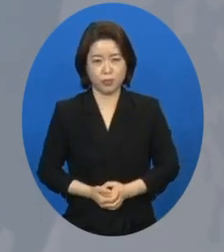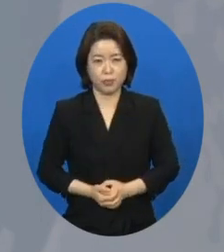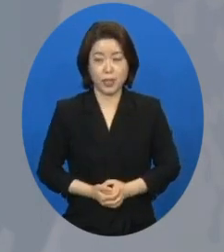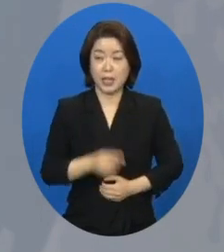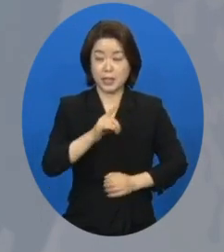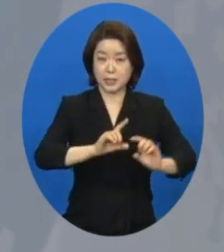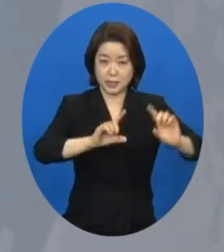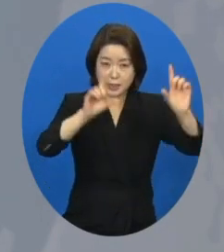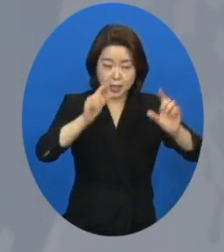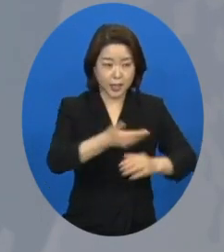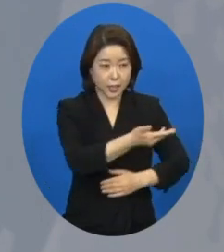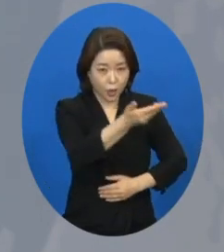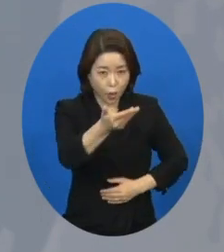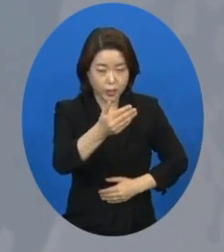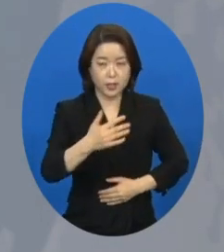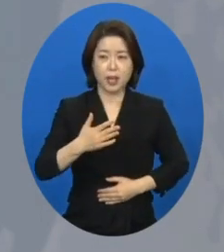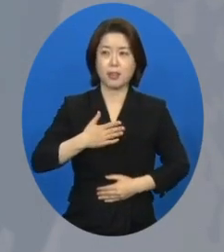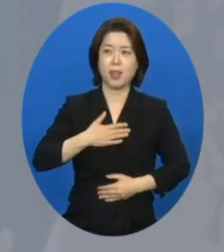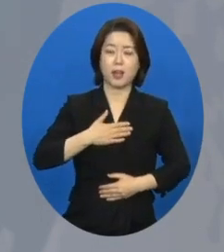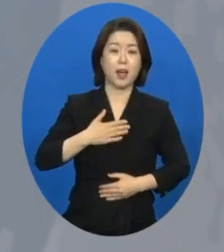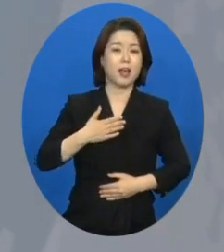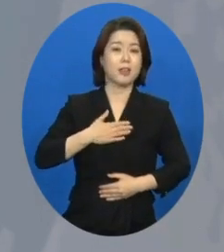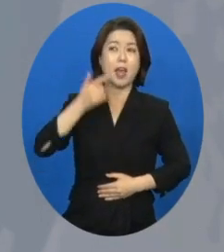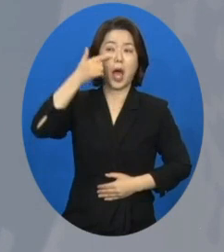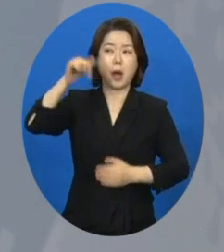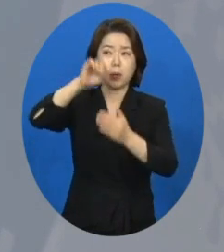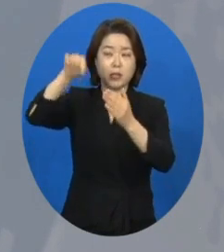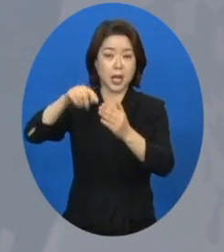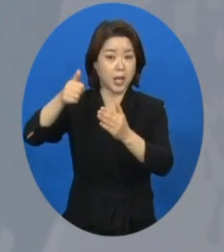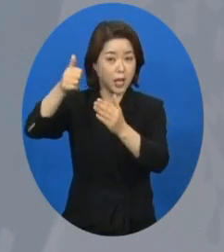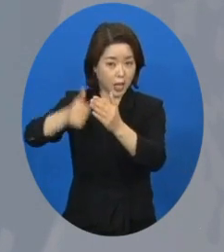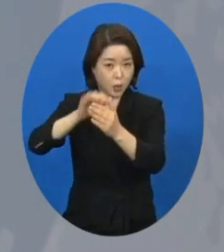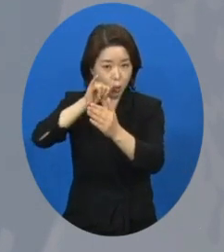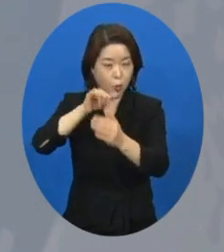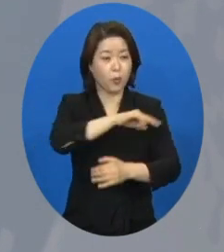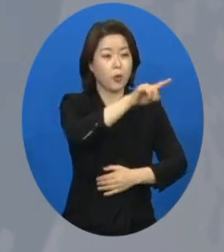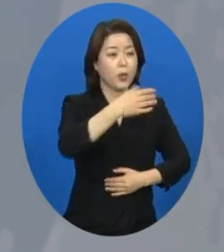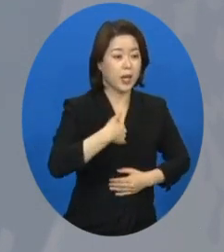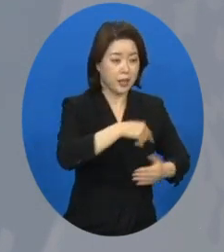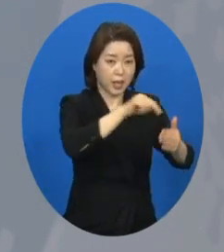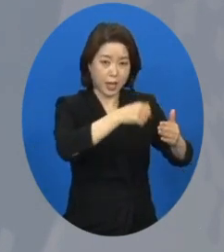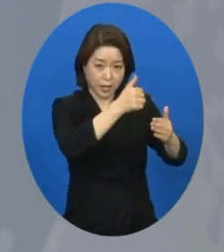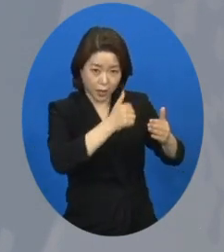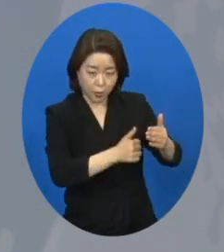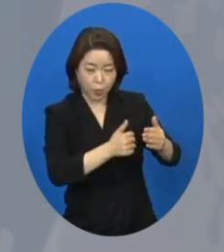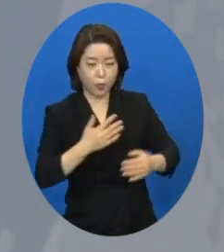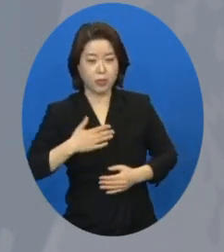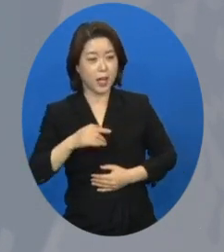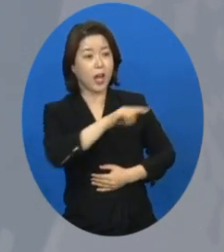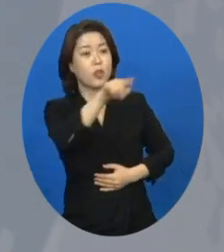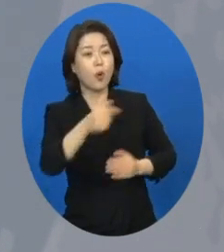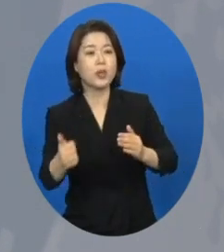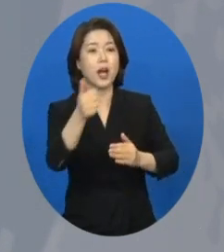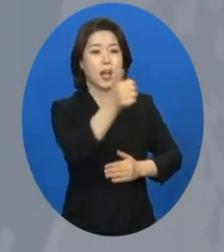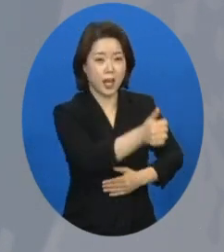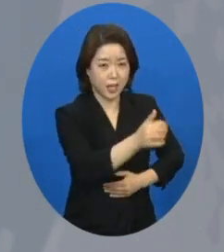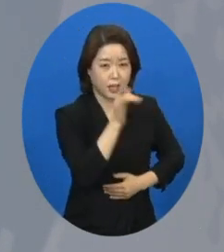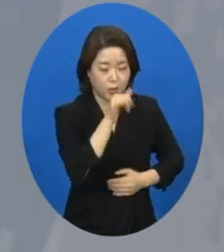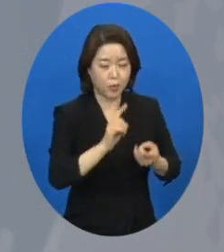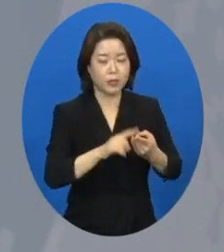그날에 너희는 내가 내 아버지 안에 있고 너희가 내 안에 있으며 또 내가 너희 안에 있음을 알게 될